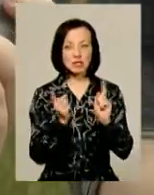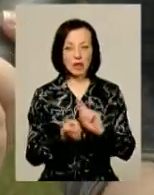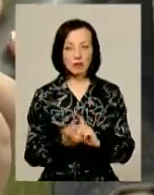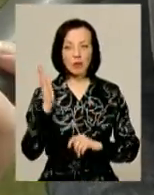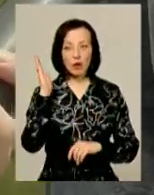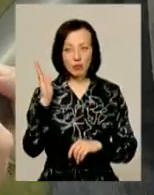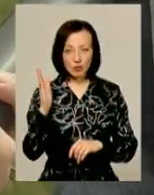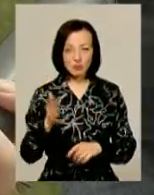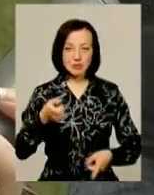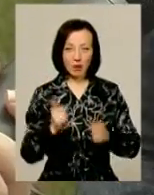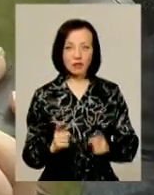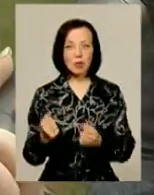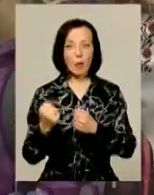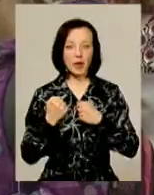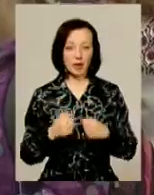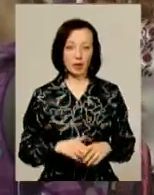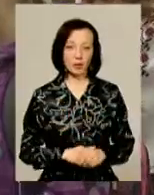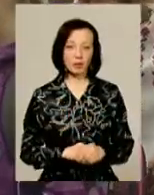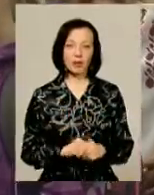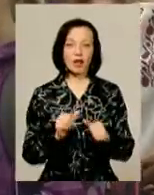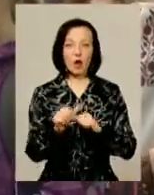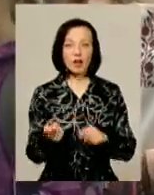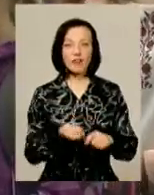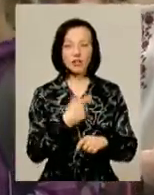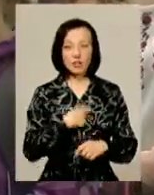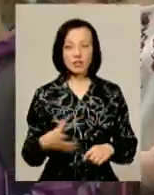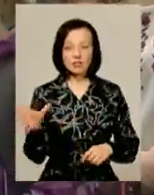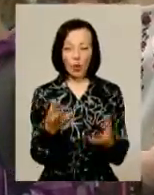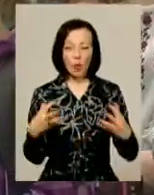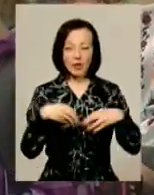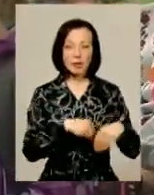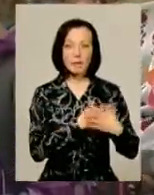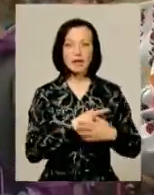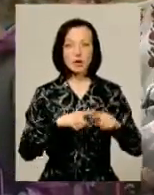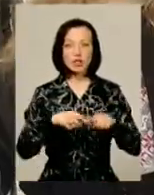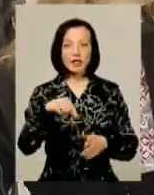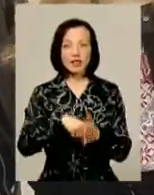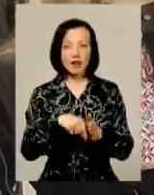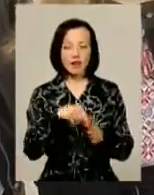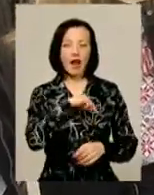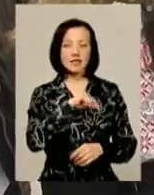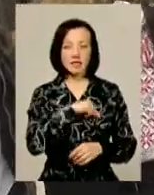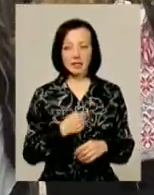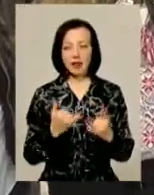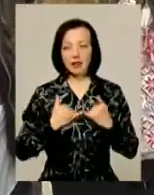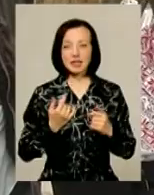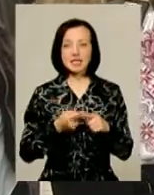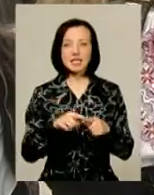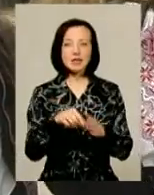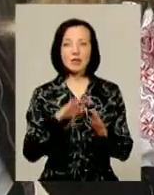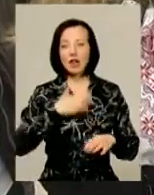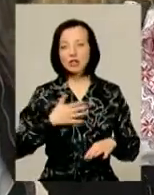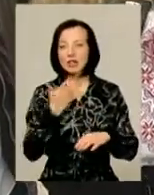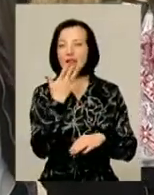мене в майбутньому справжнім оберігом. Окрім вишиванки, усіх об'єднує патріотичний настрій. Для нас це символ нашої нації,